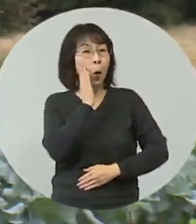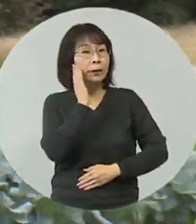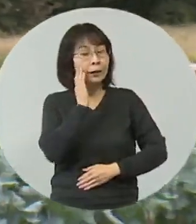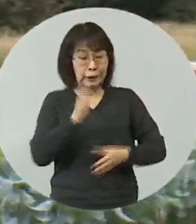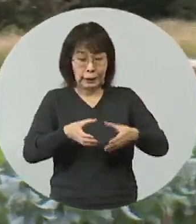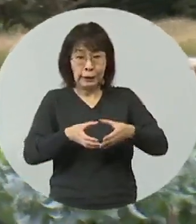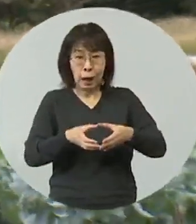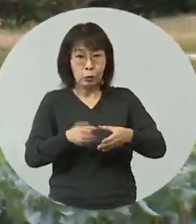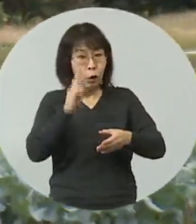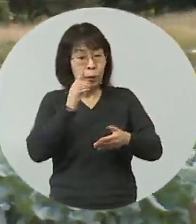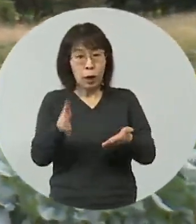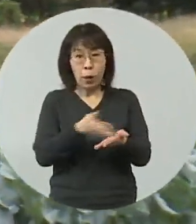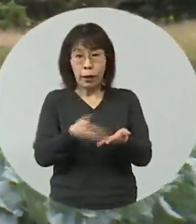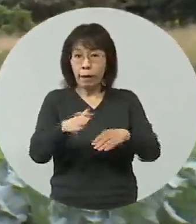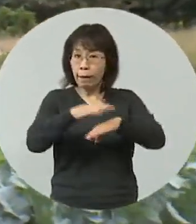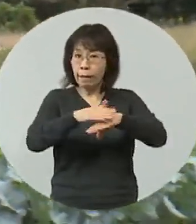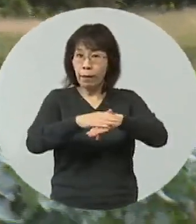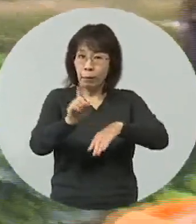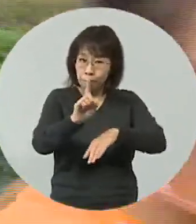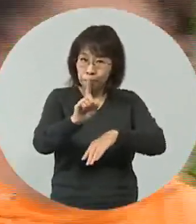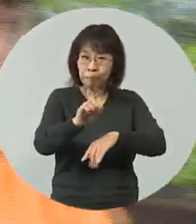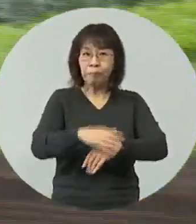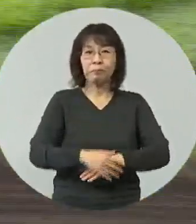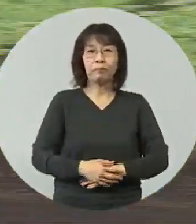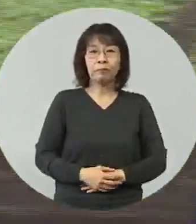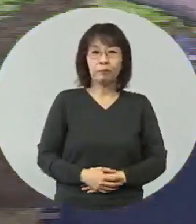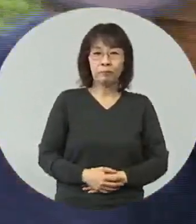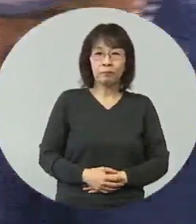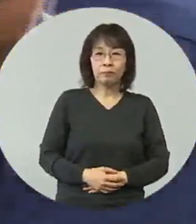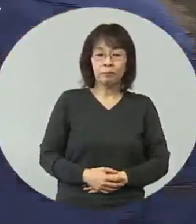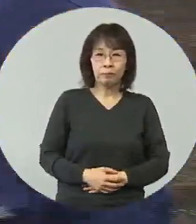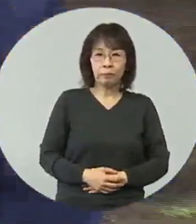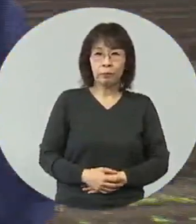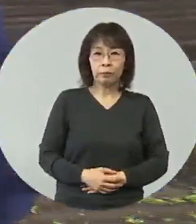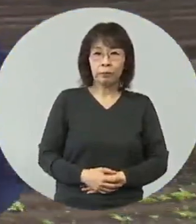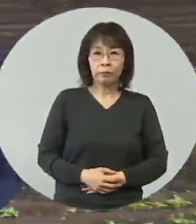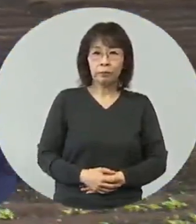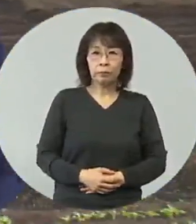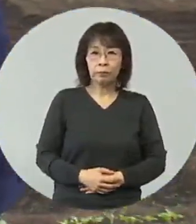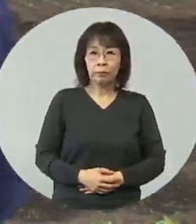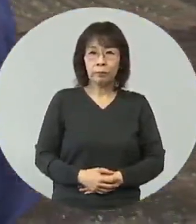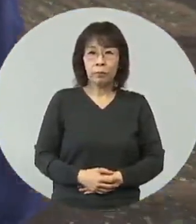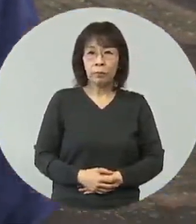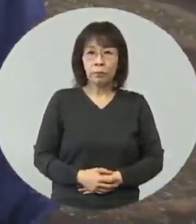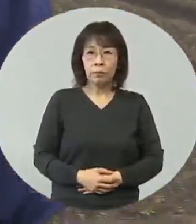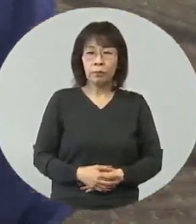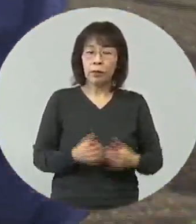どのようにして見分けたら良いですか。 やはり